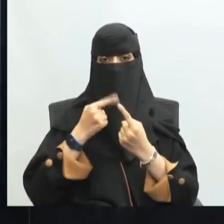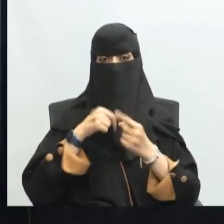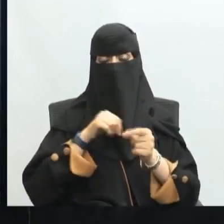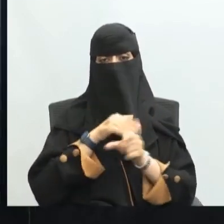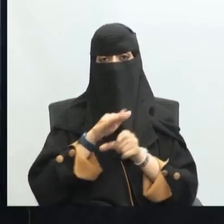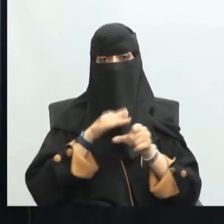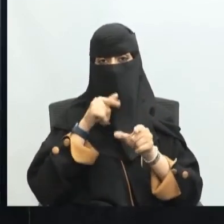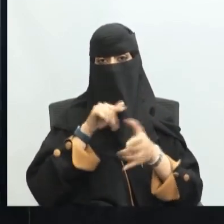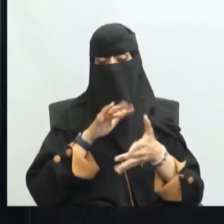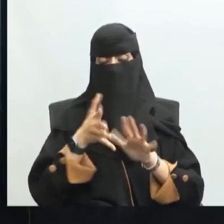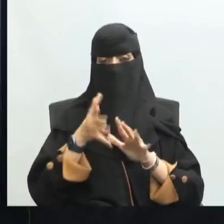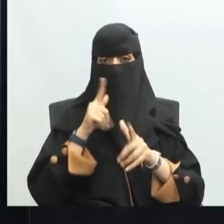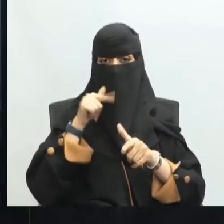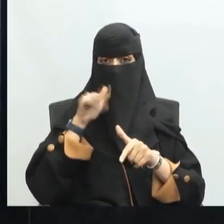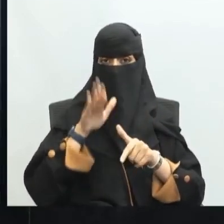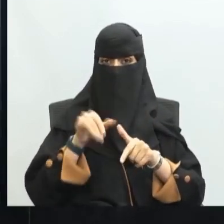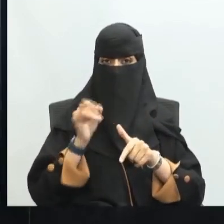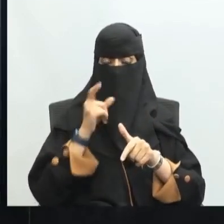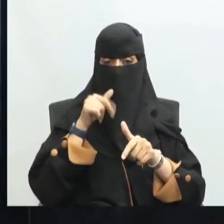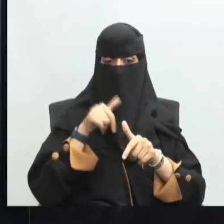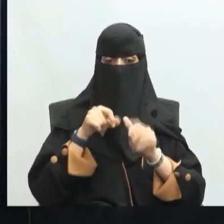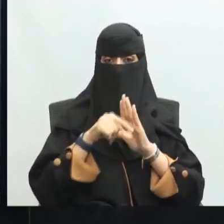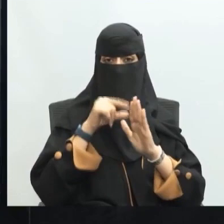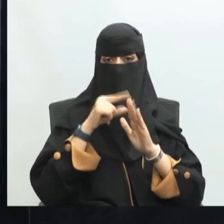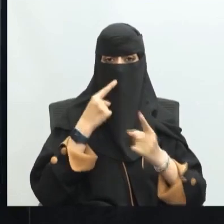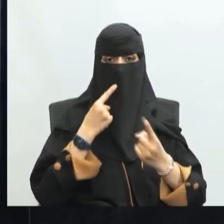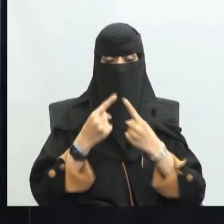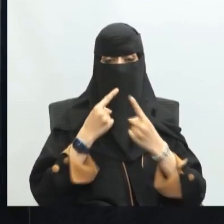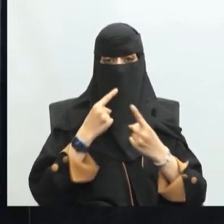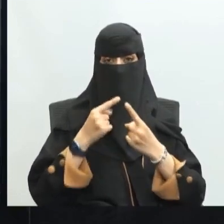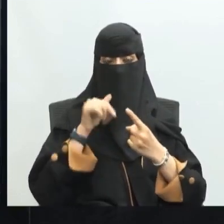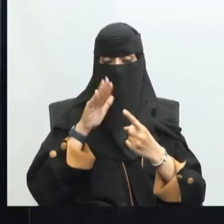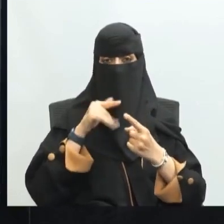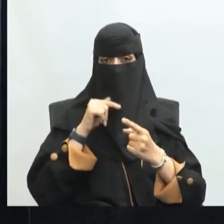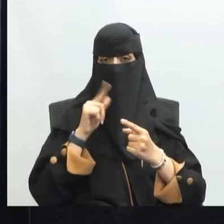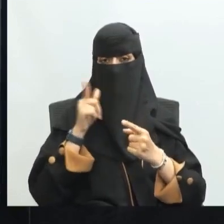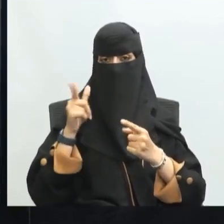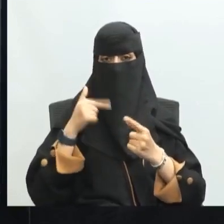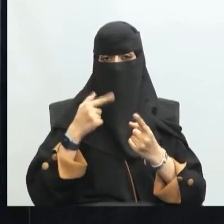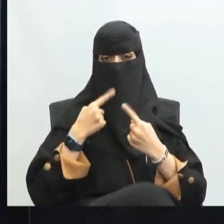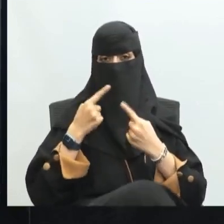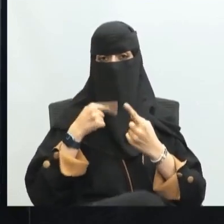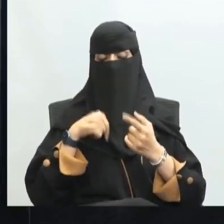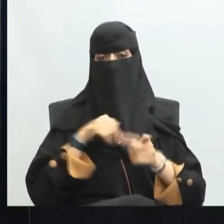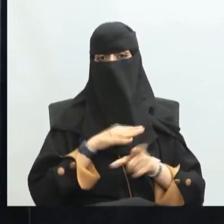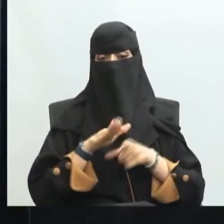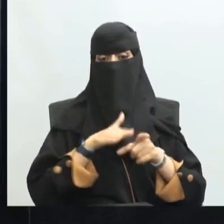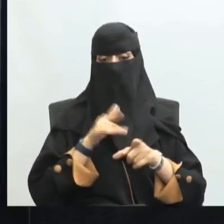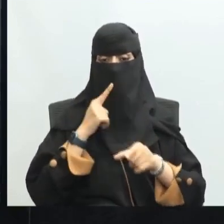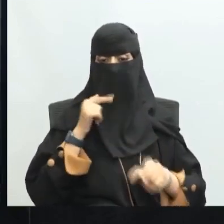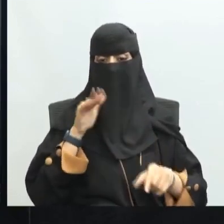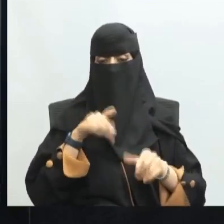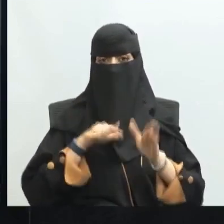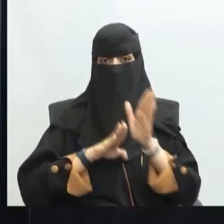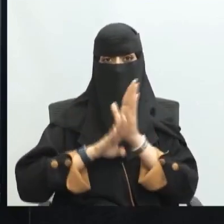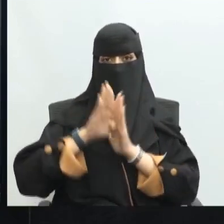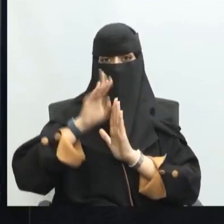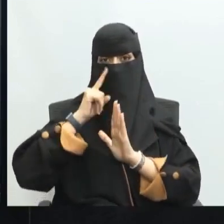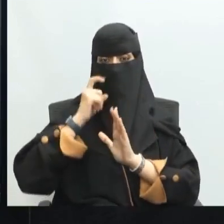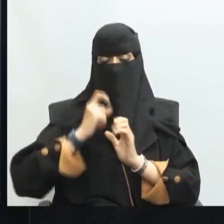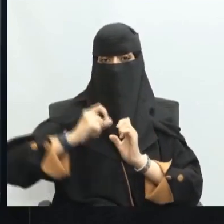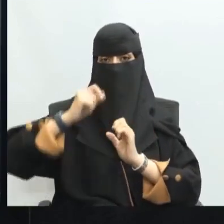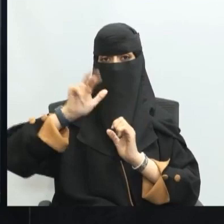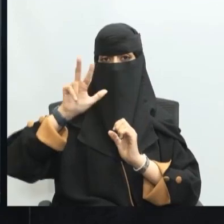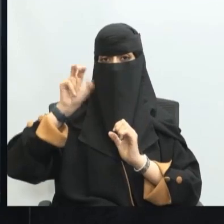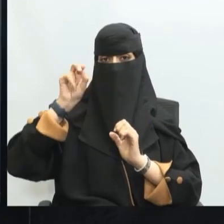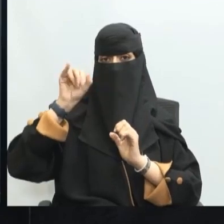او من الموضوعات التي تناقش حوارات وطنيه تعزيز القيم الاسلاميه